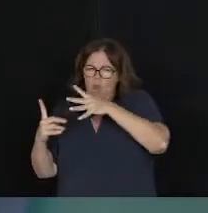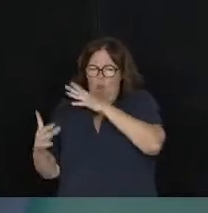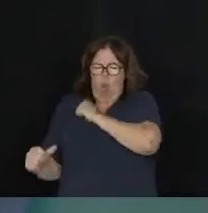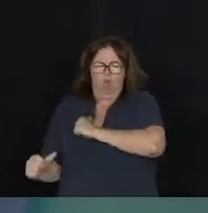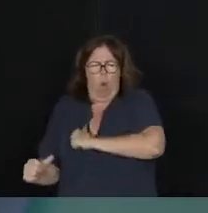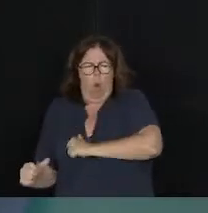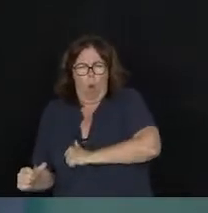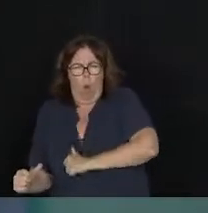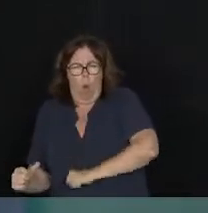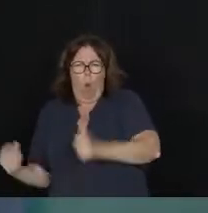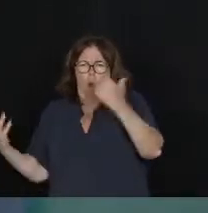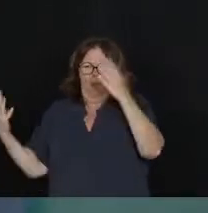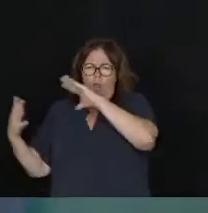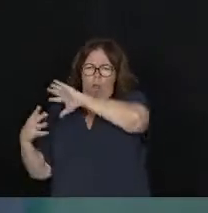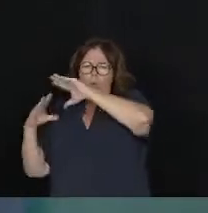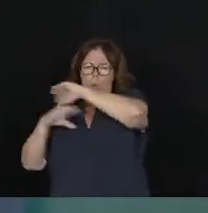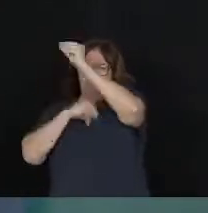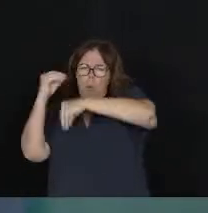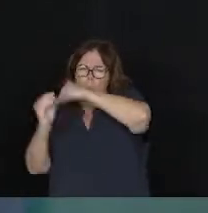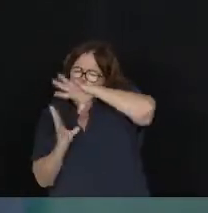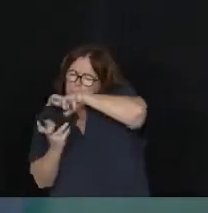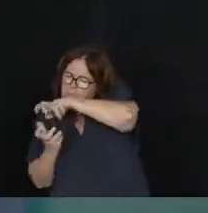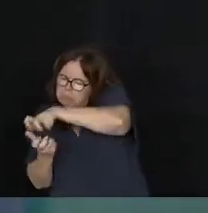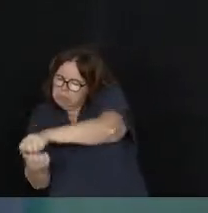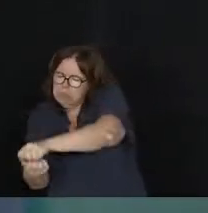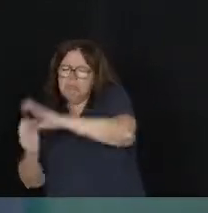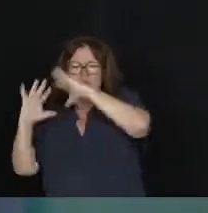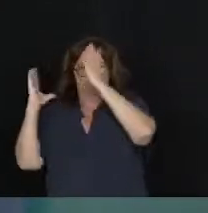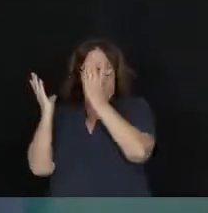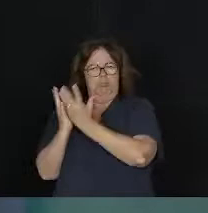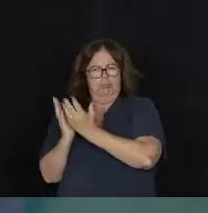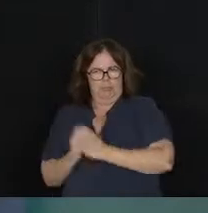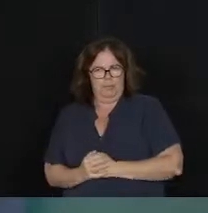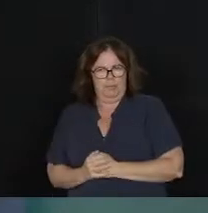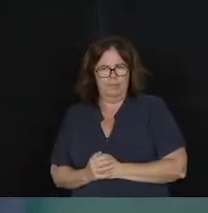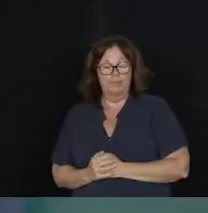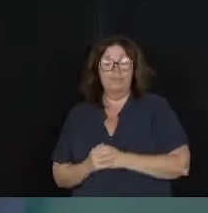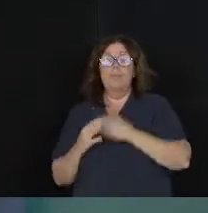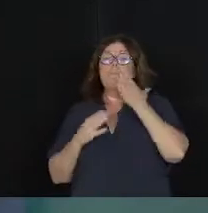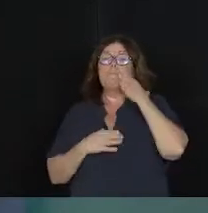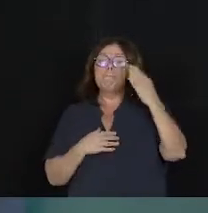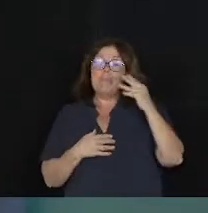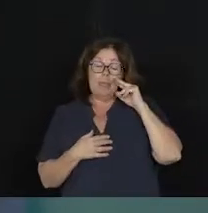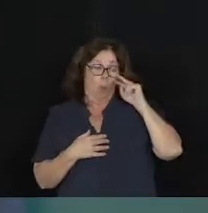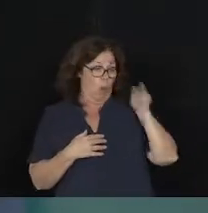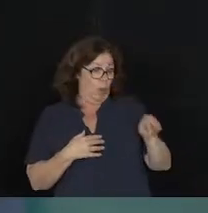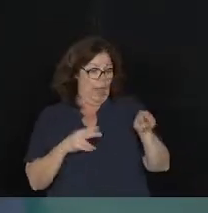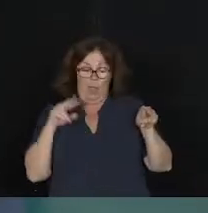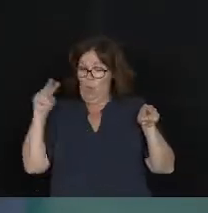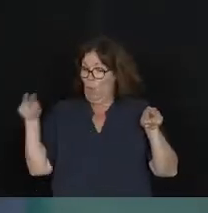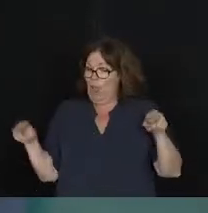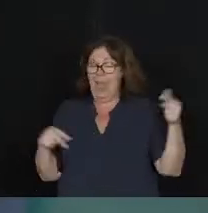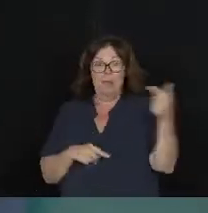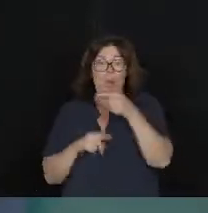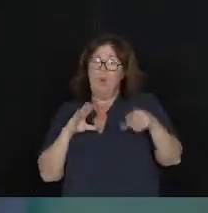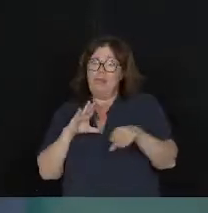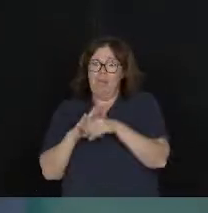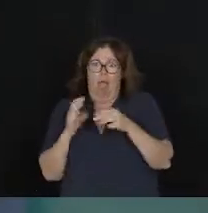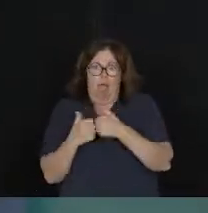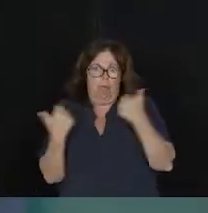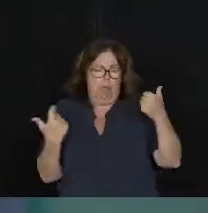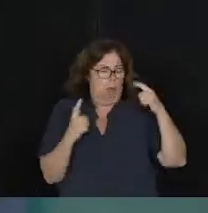des ténèbres, etc. etc. Bon. Alors, à y regarder d'un peu plus près, ces deux activités sociales que tout oppose en